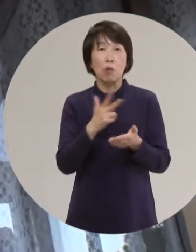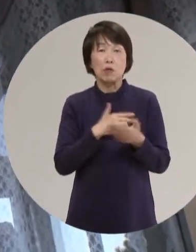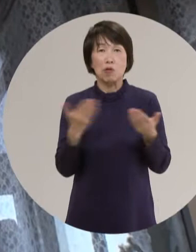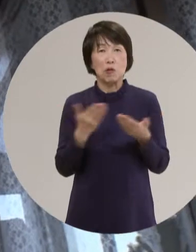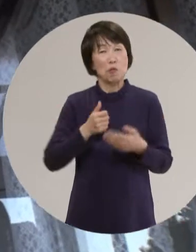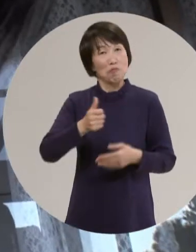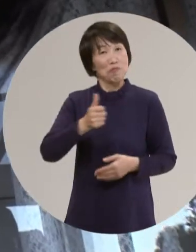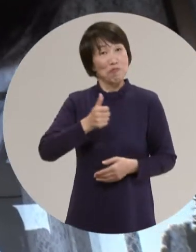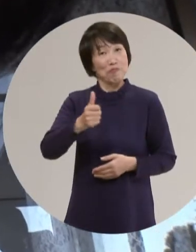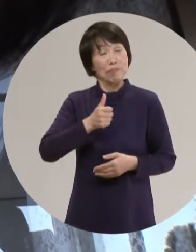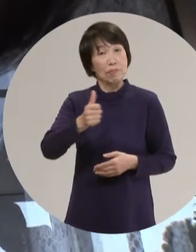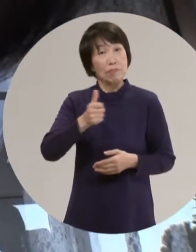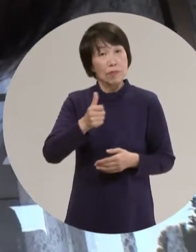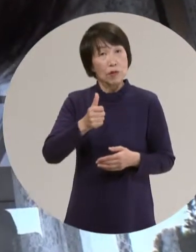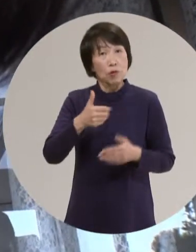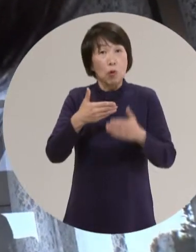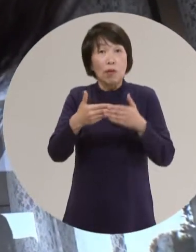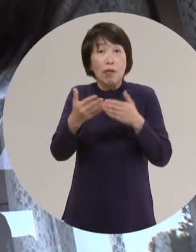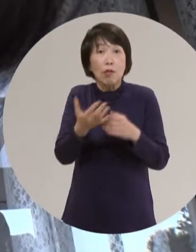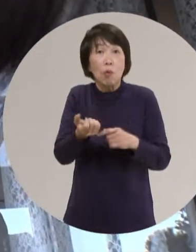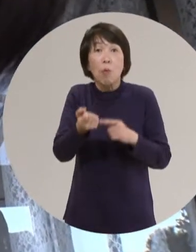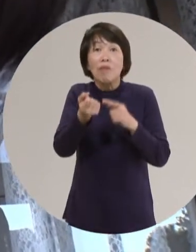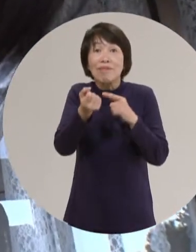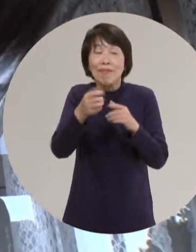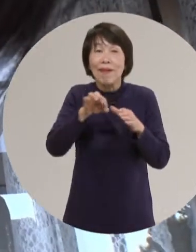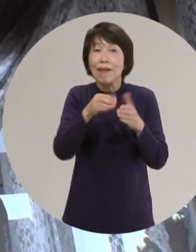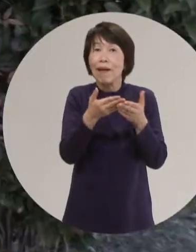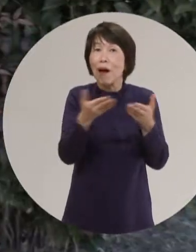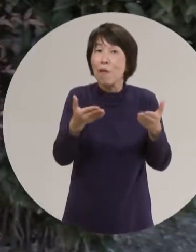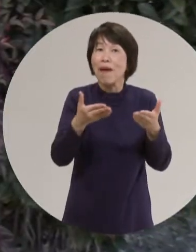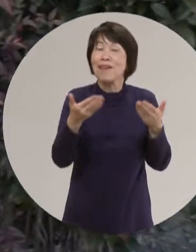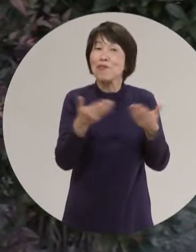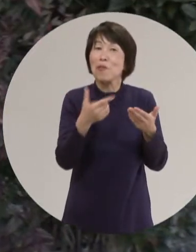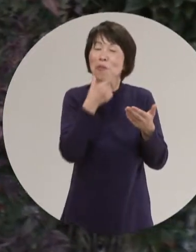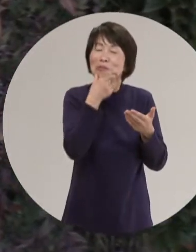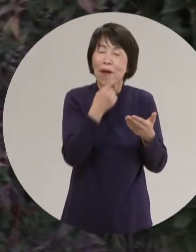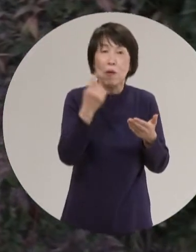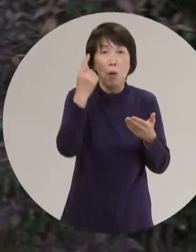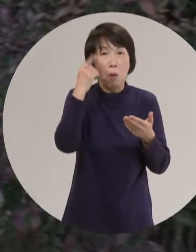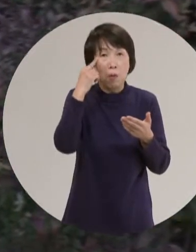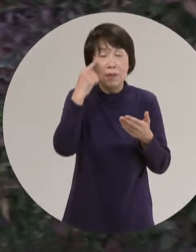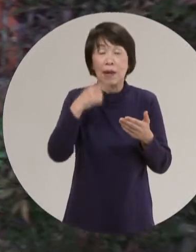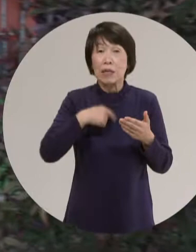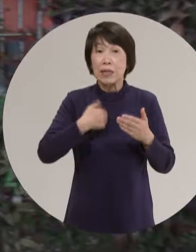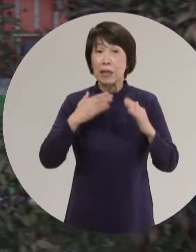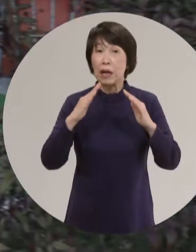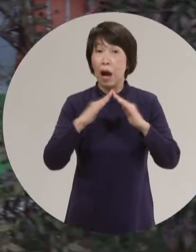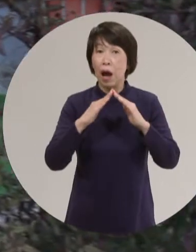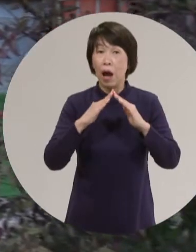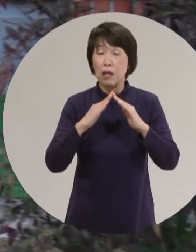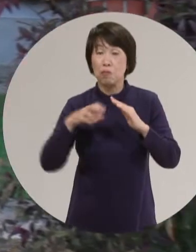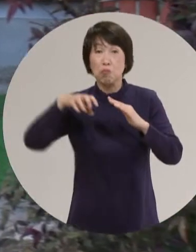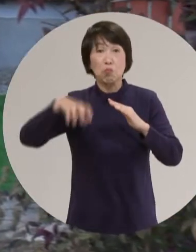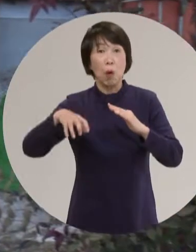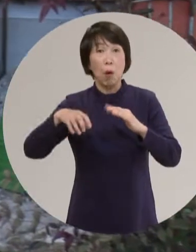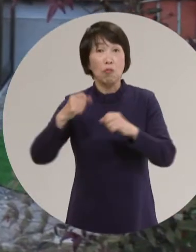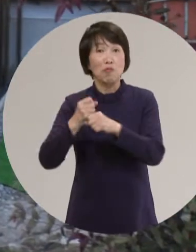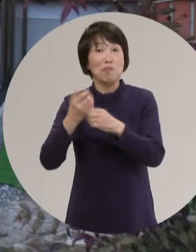め、その経験を生かしたカフェをしたいと今は使っていない実家にテラスを増設したんです。